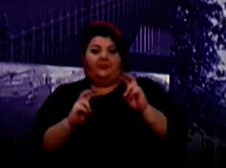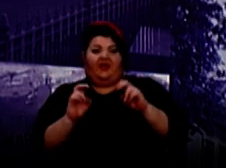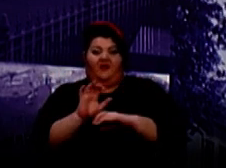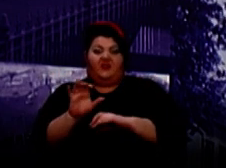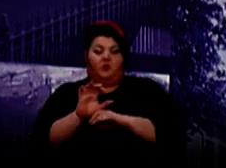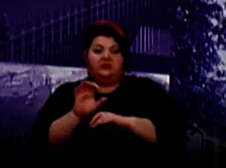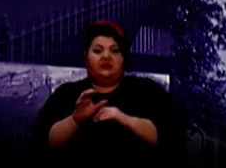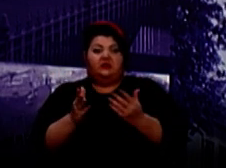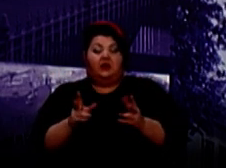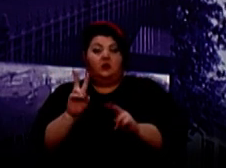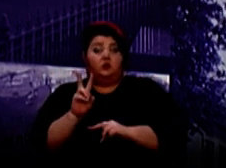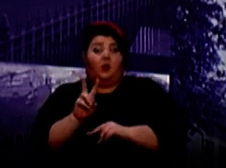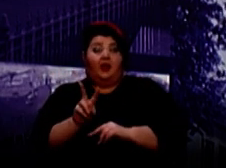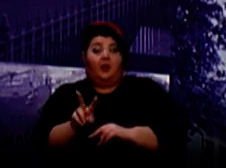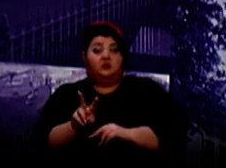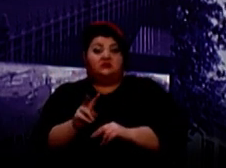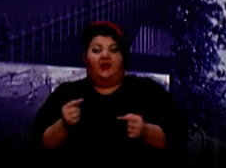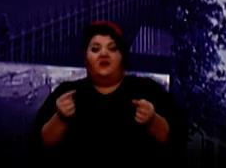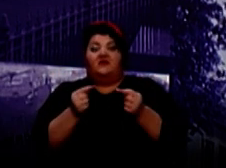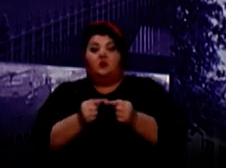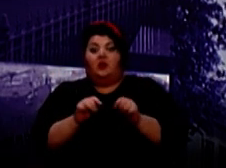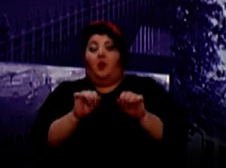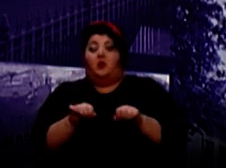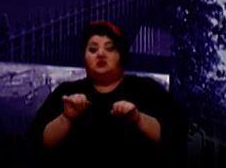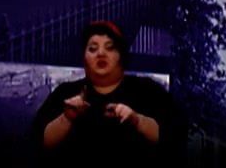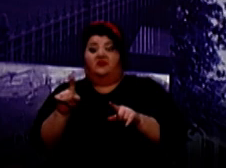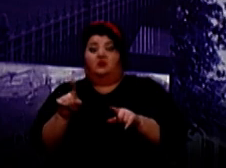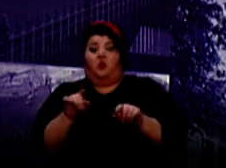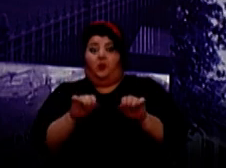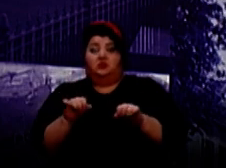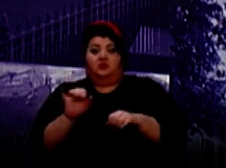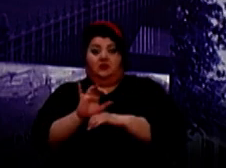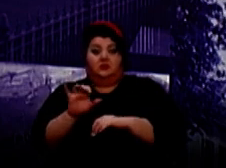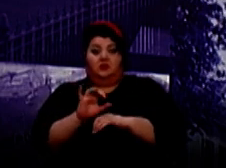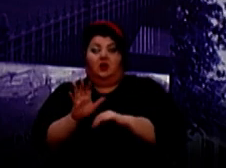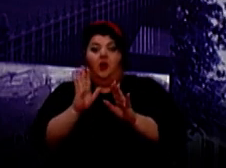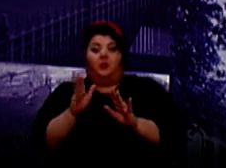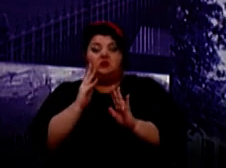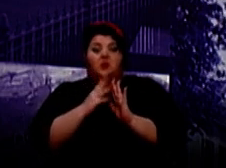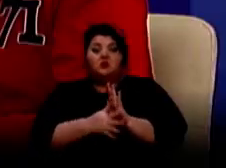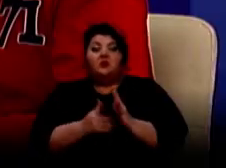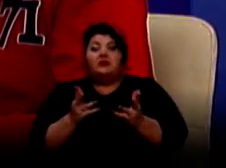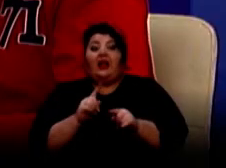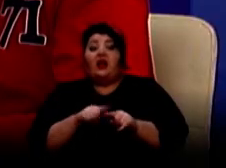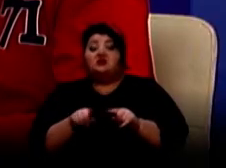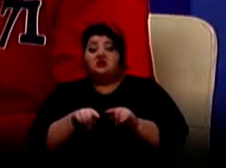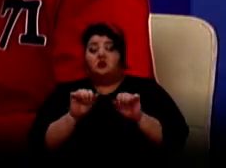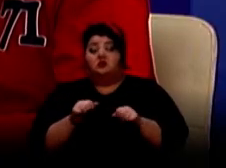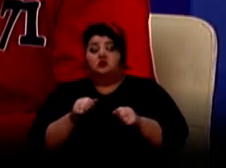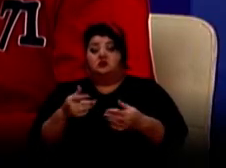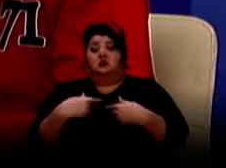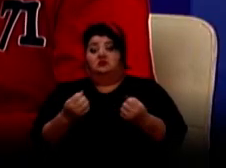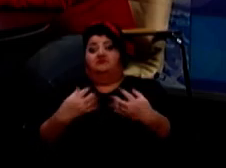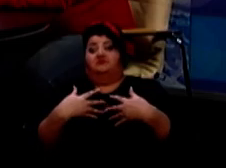виробник тролейбусів, відповідності від можливості його потужності, будемо розуміти, наскільки швидко він зможе поставити